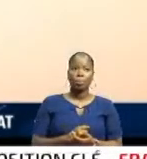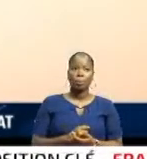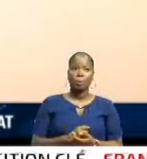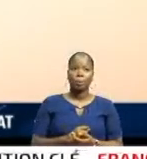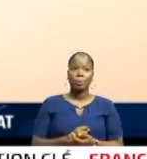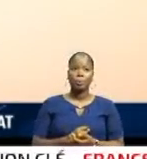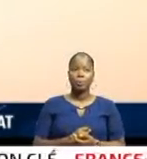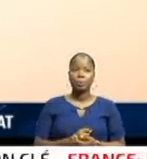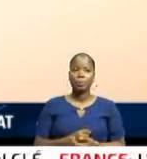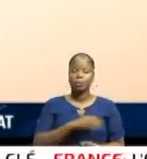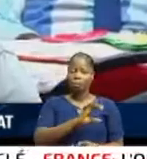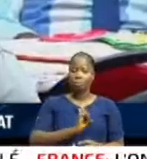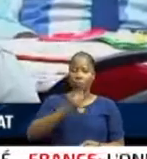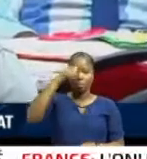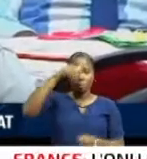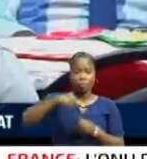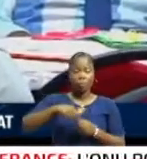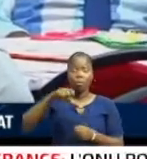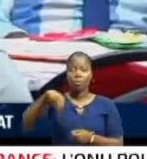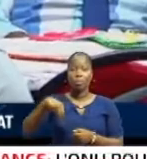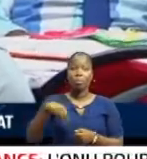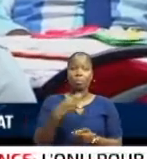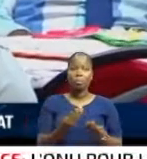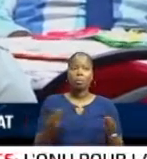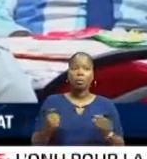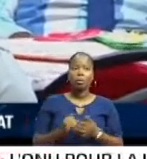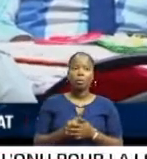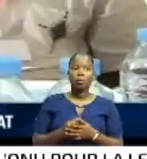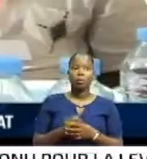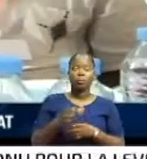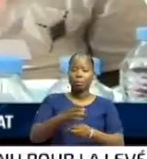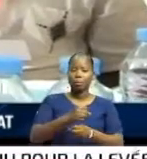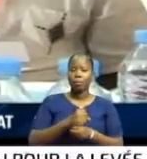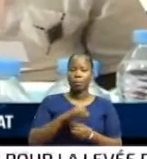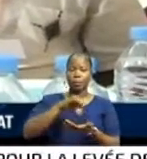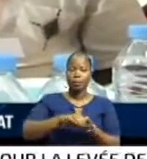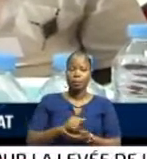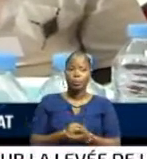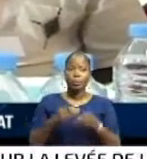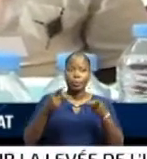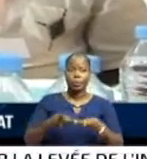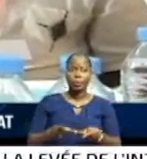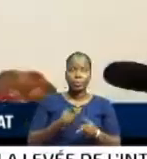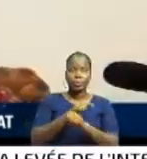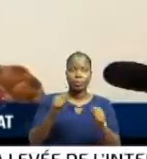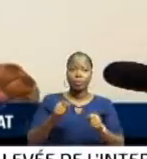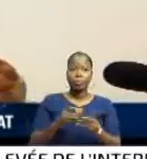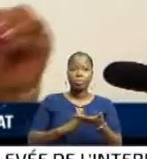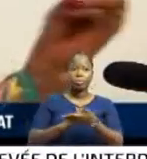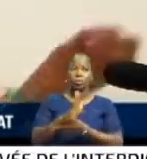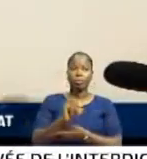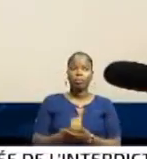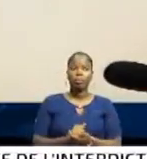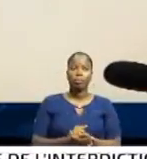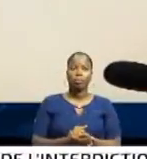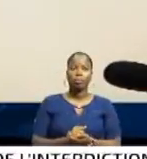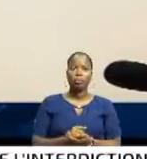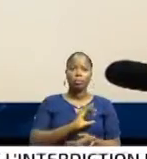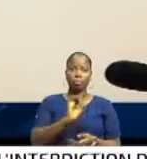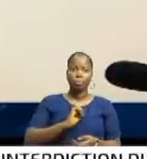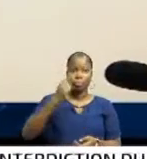je crois que la manière d'entreprendre ces diallo pose encore problème ici au sénégal et j'espère que pendant